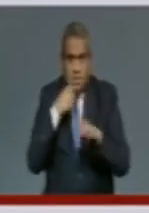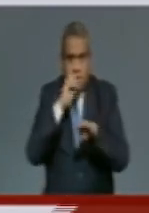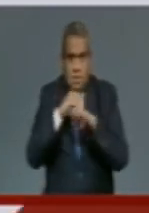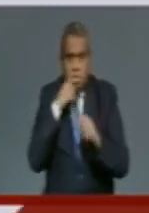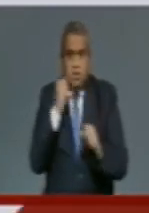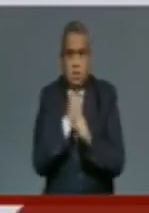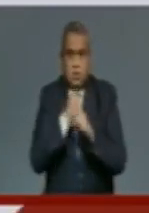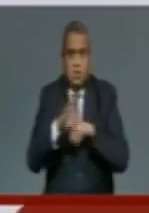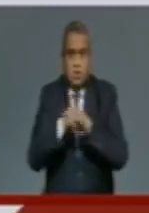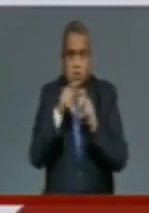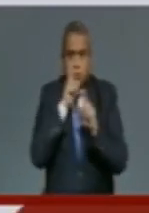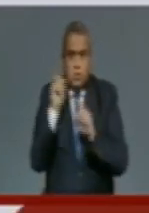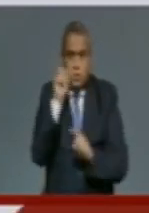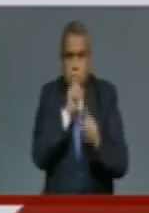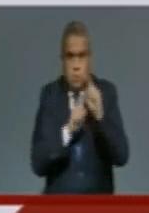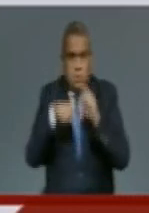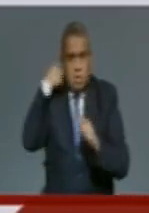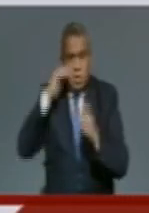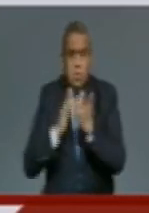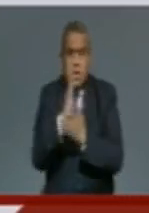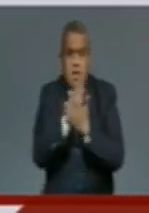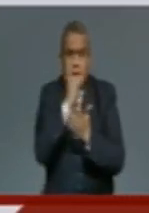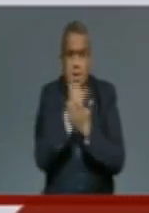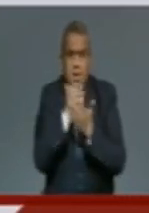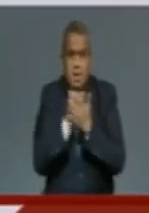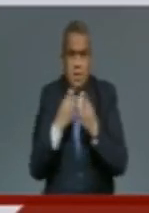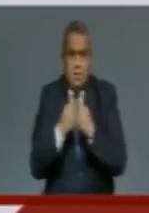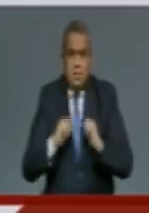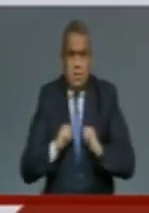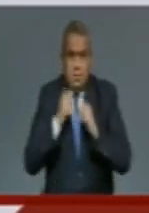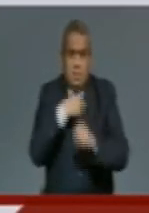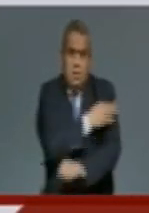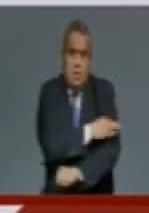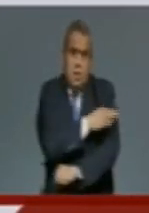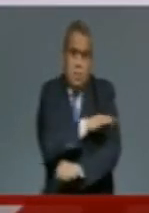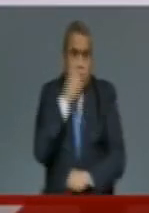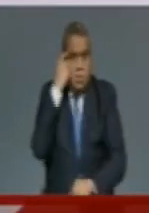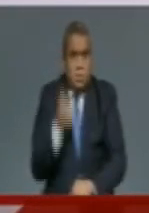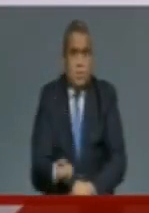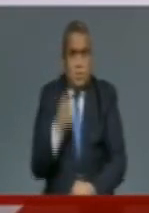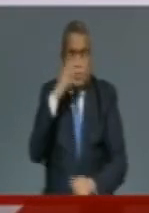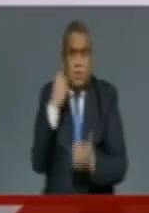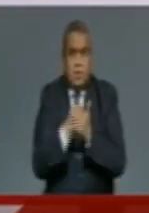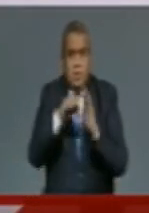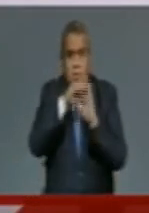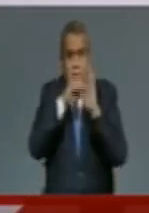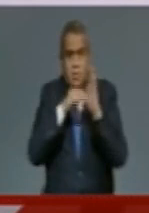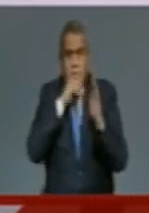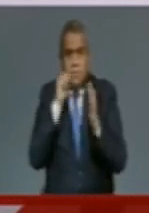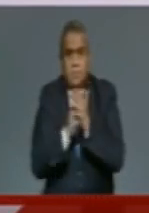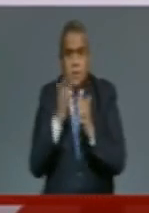سؤال السيدة وزيرة الخارجية، حيث تحضرني التجربة المبتكرة لبرنامج نوفي، وهذا البرنامج هو